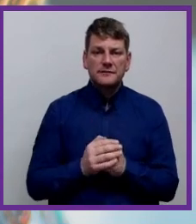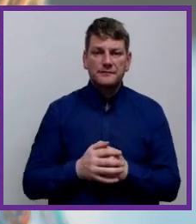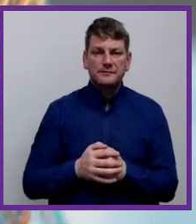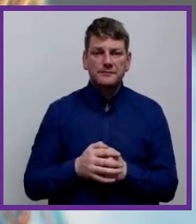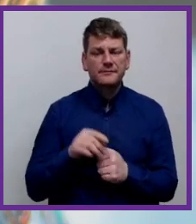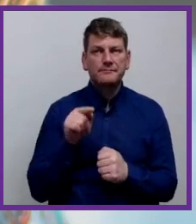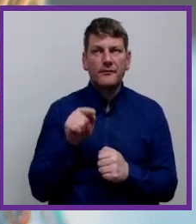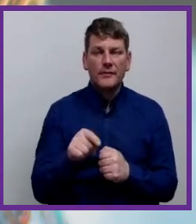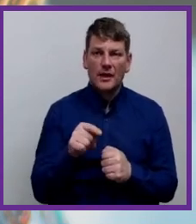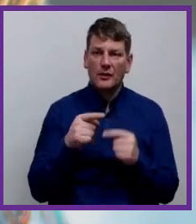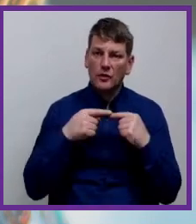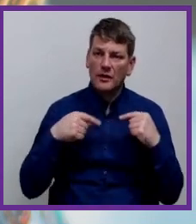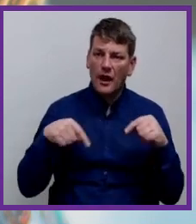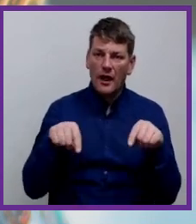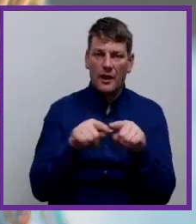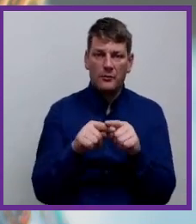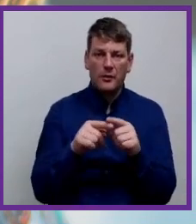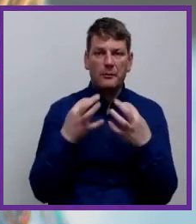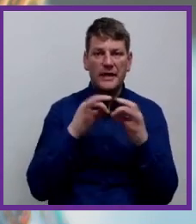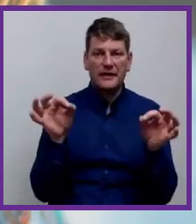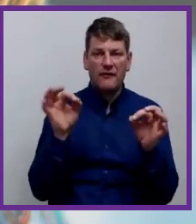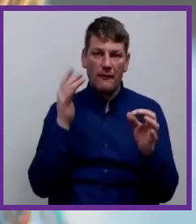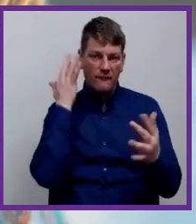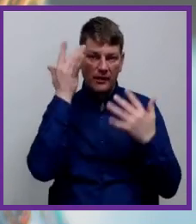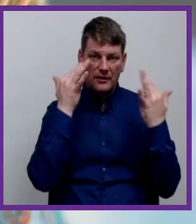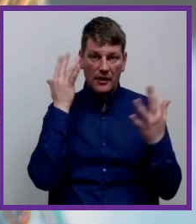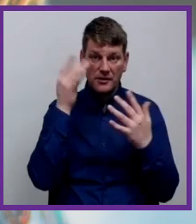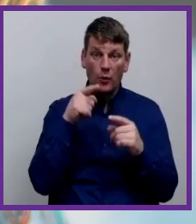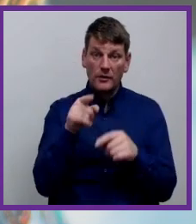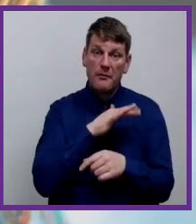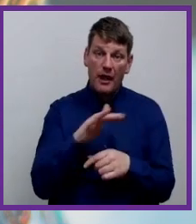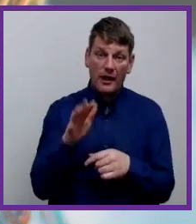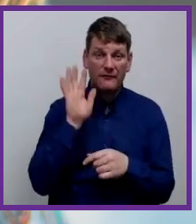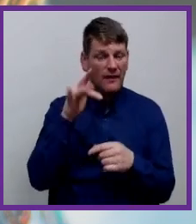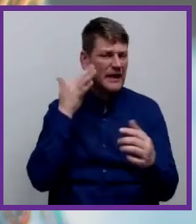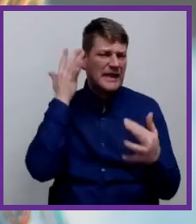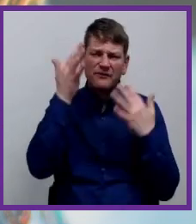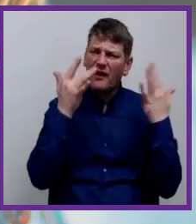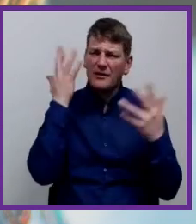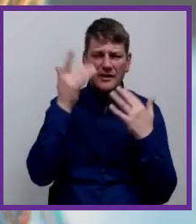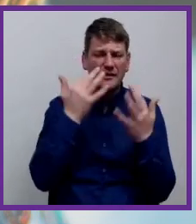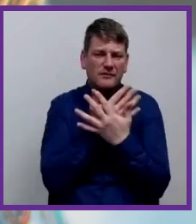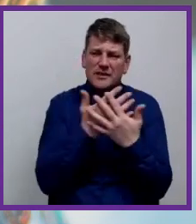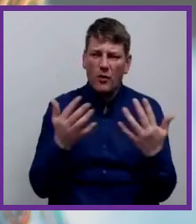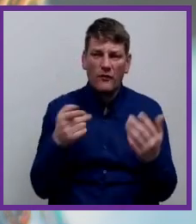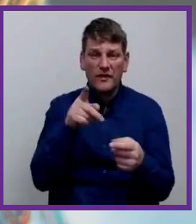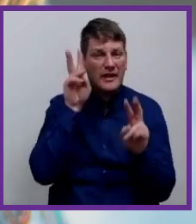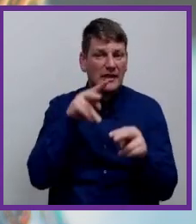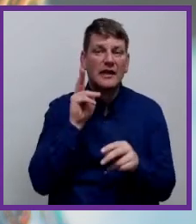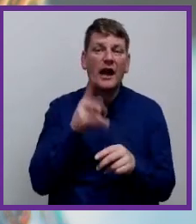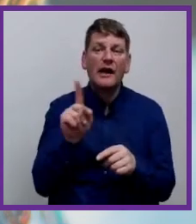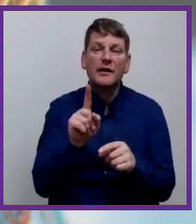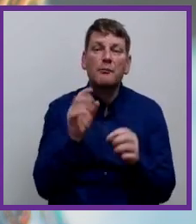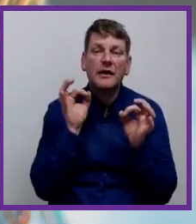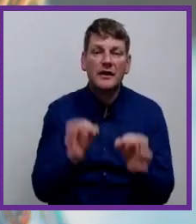nu, tādu telpu brīvām fantāzijām. Un bērni tad var izfantazēties daudz ko, jo viņi nezin, kā ir patiesībā. Ja